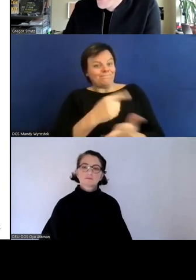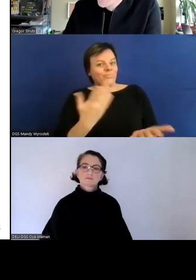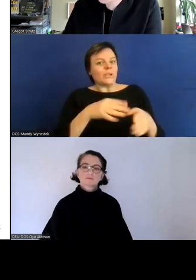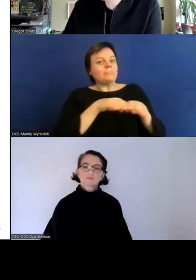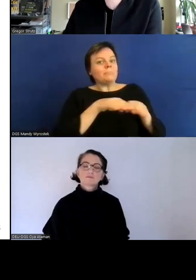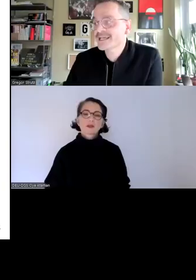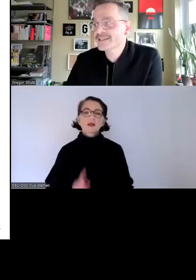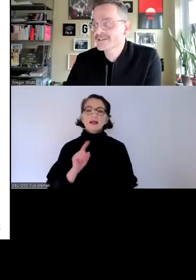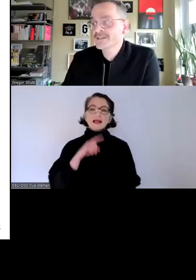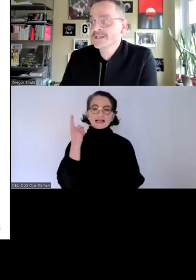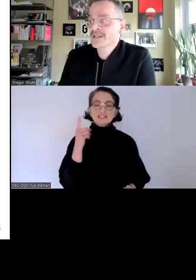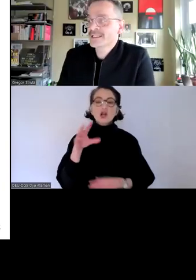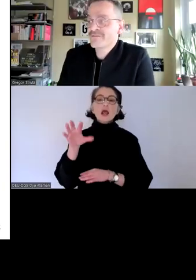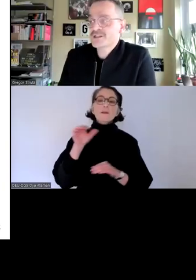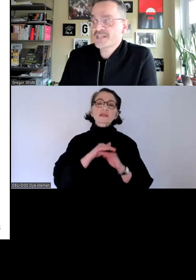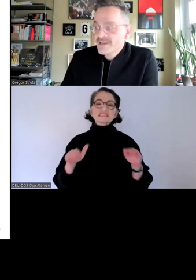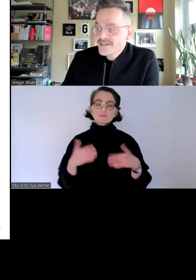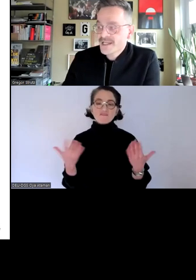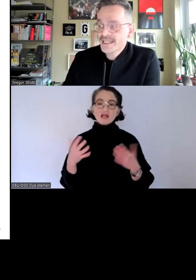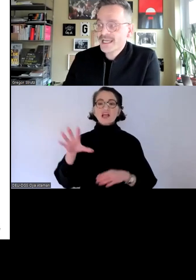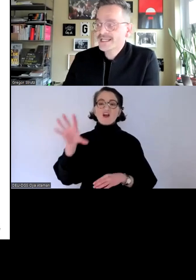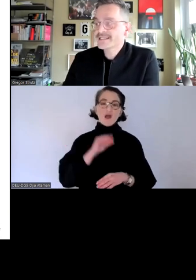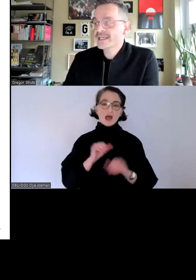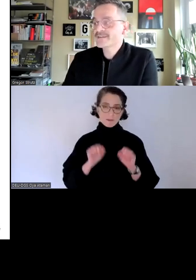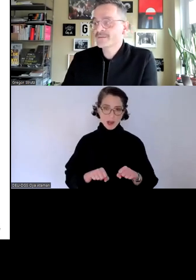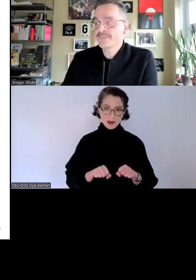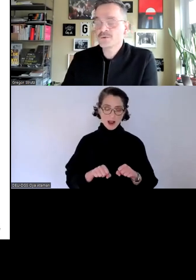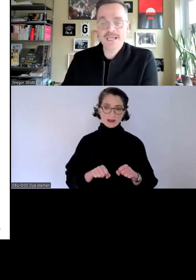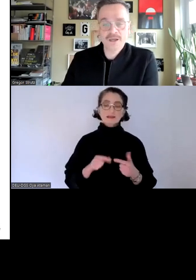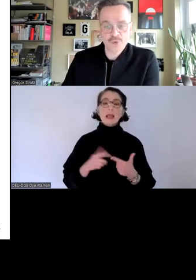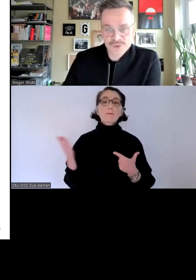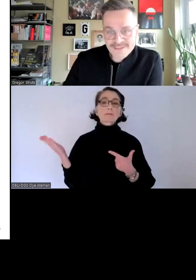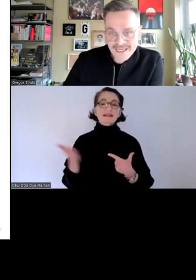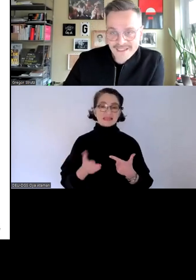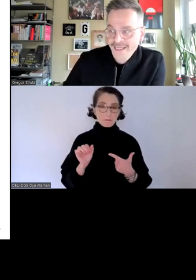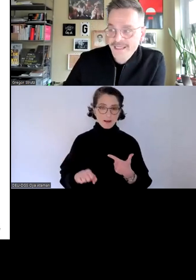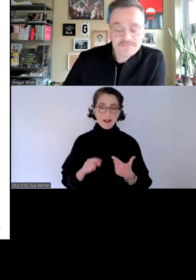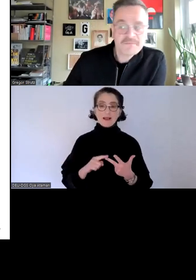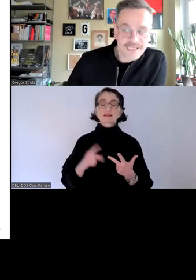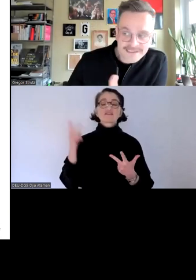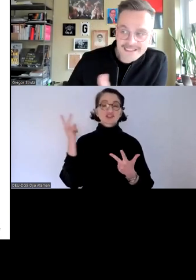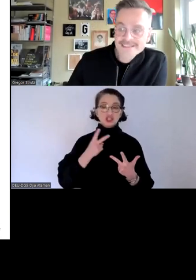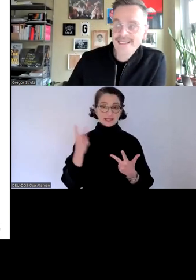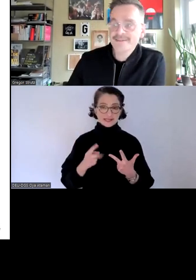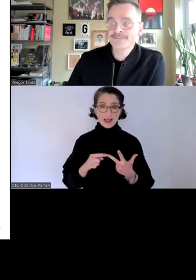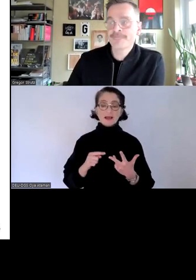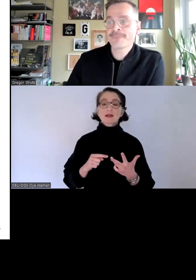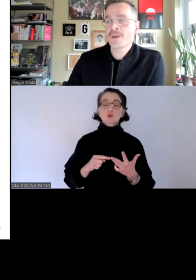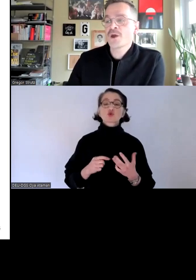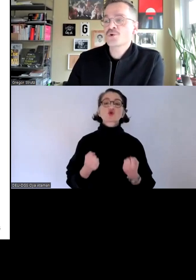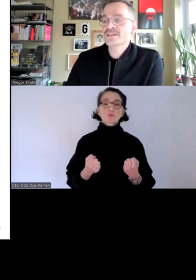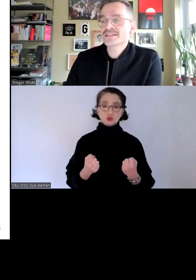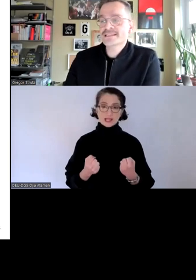bedienbarkeit einer seite der verständlichkeit einer seite und der robustheit einer internetseite